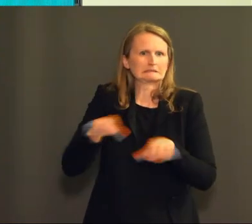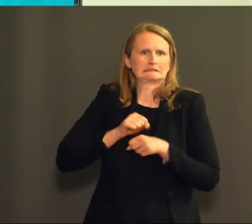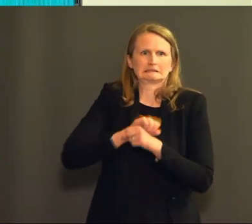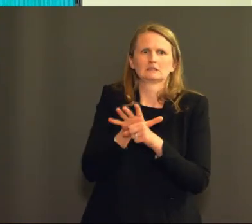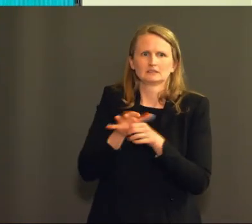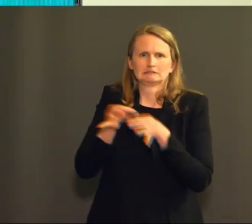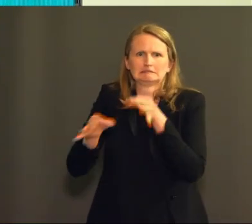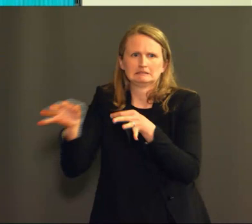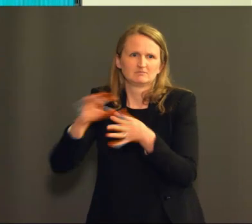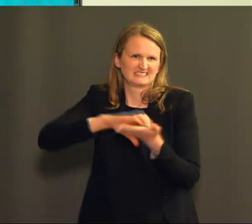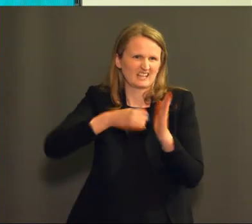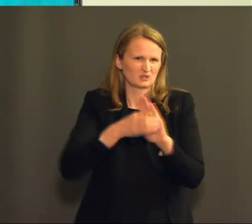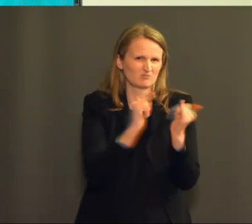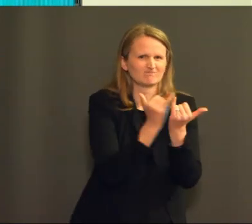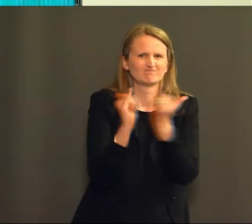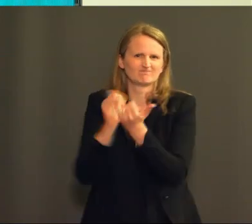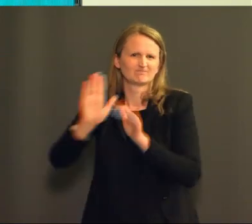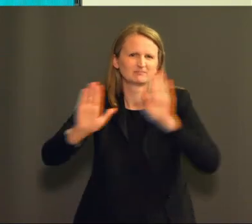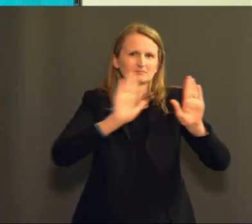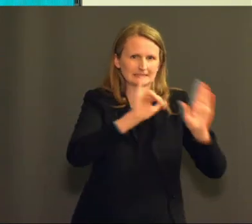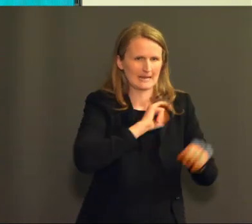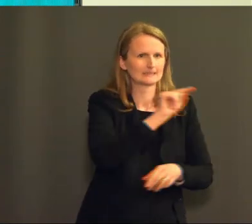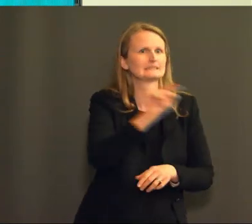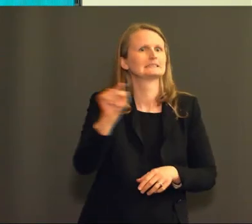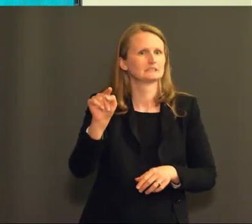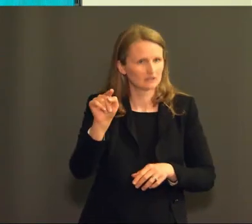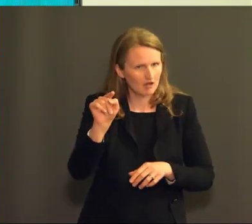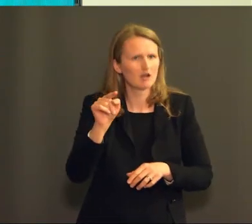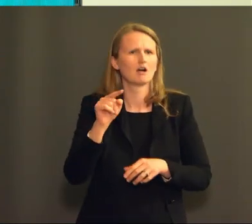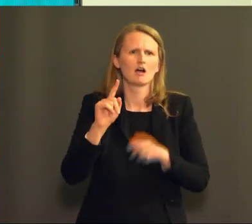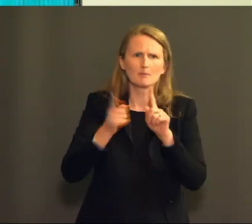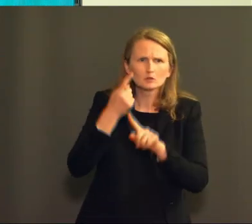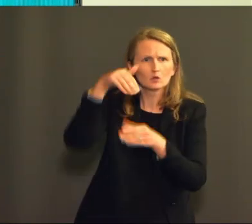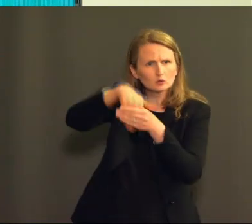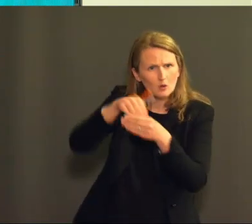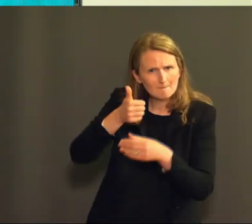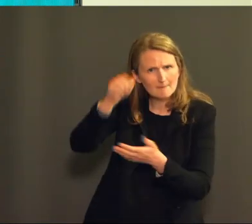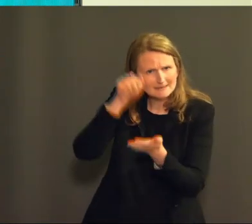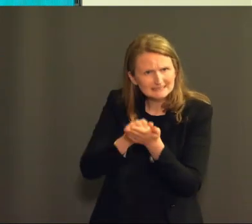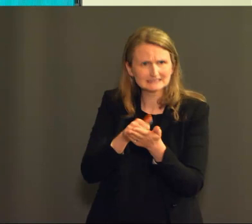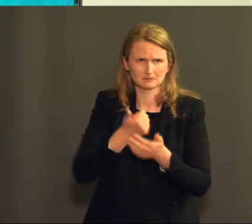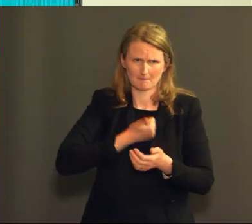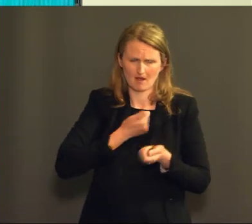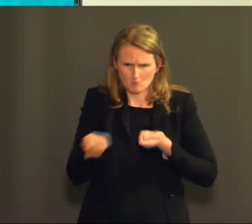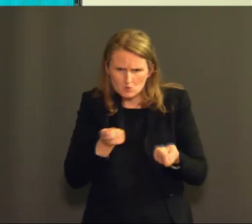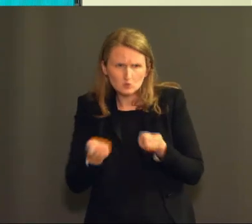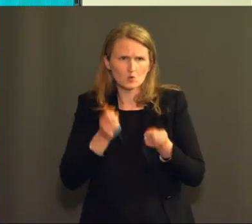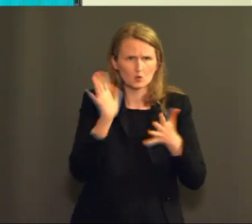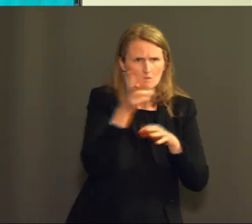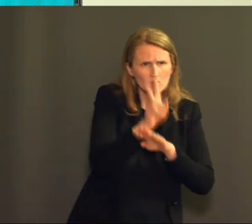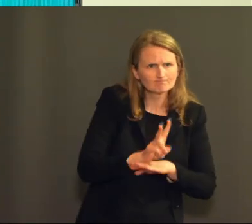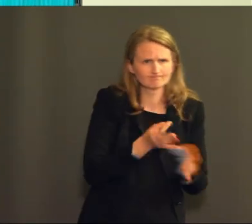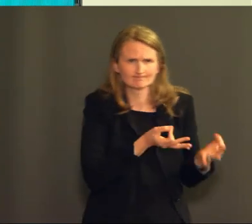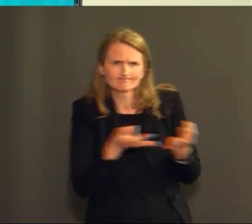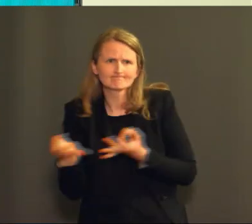c'est qu'elles prennent elles-mêmes les mesures nécessaires pour organiser des tests sur le lieu de travail. Je donne maintenant la parole